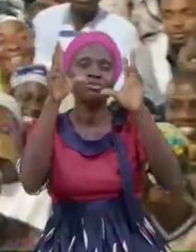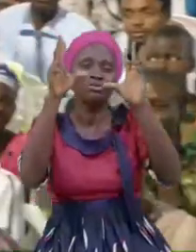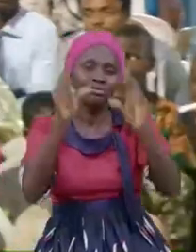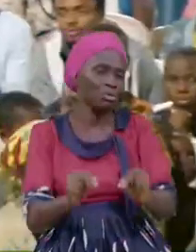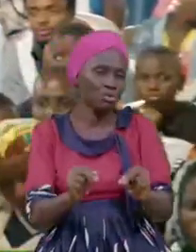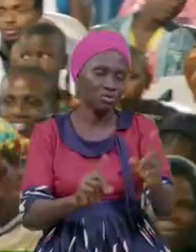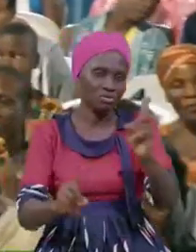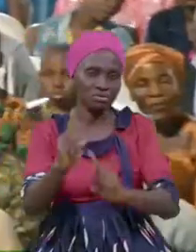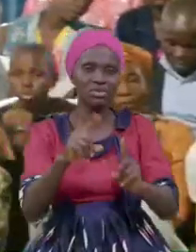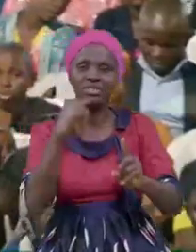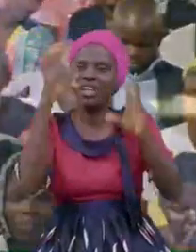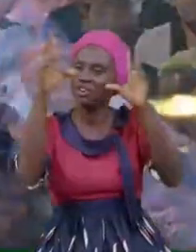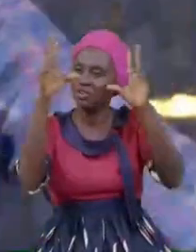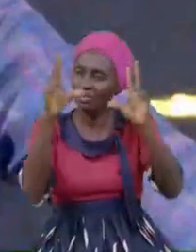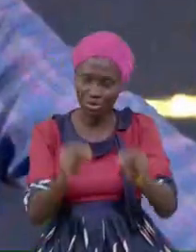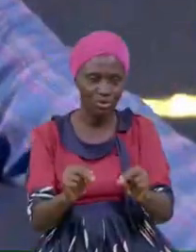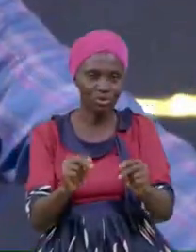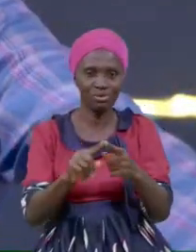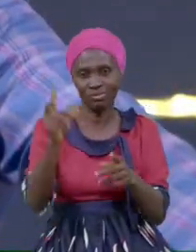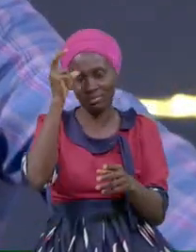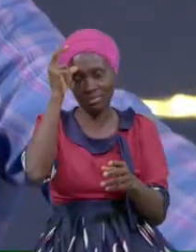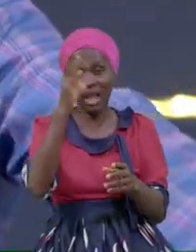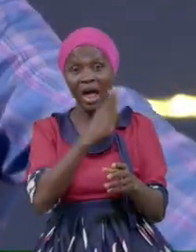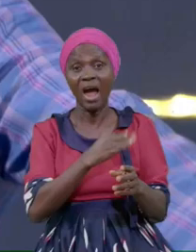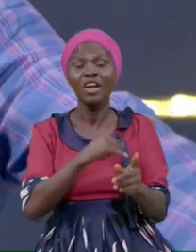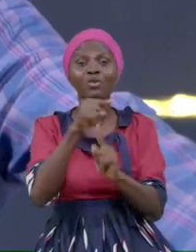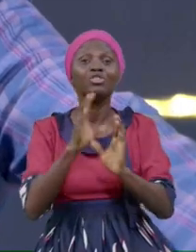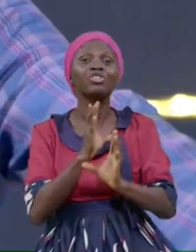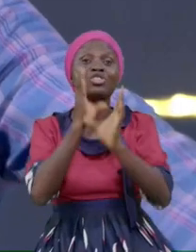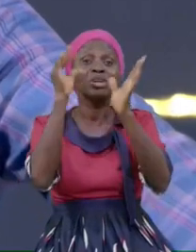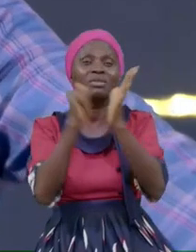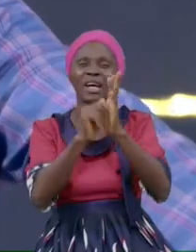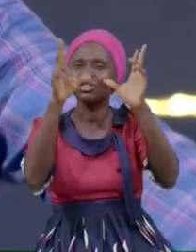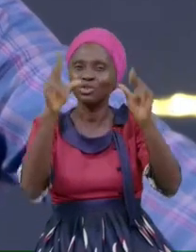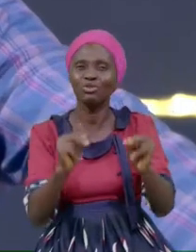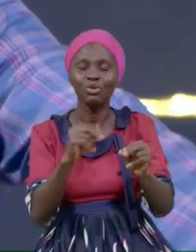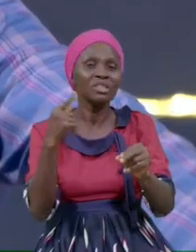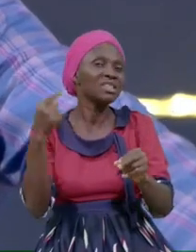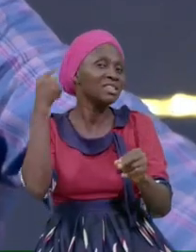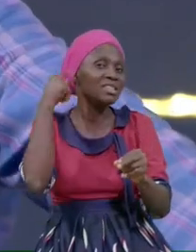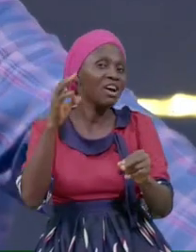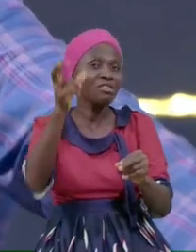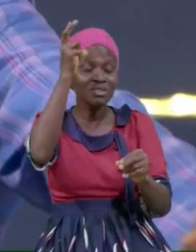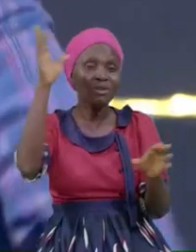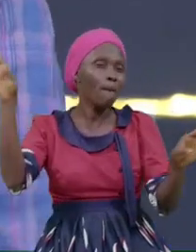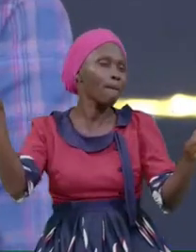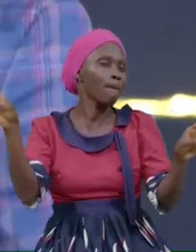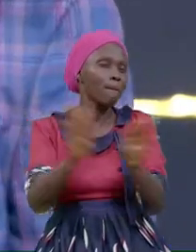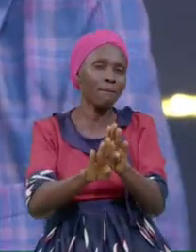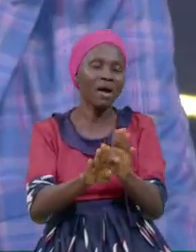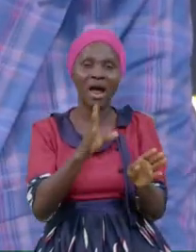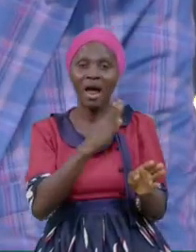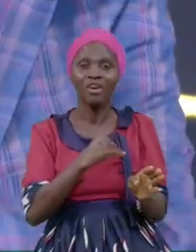Et quand tu dis cela, ça va boucher les oreilles du diable. Et il